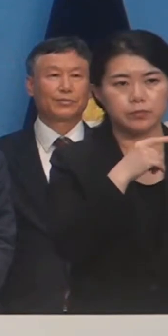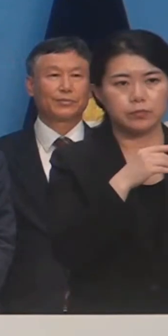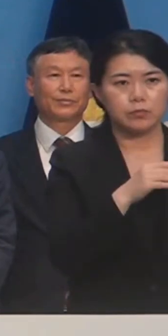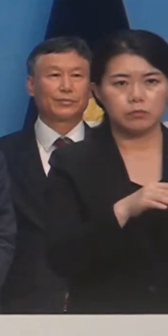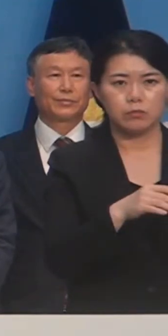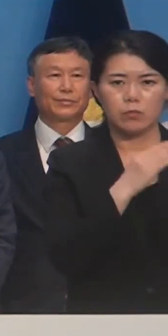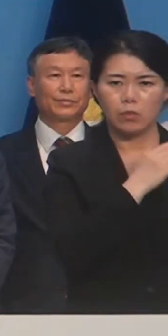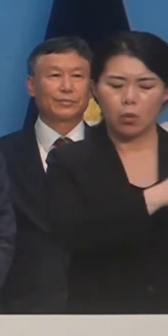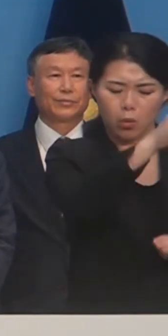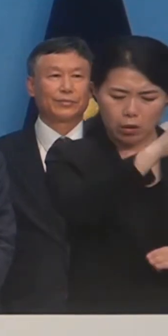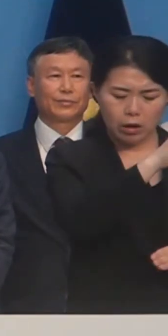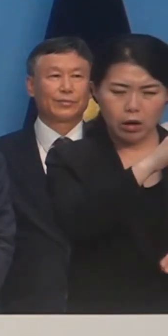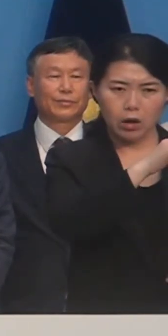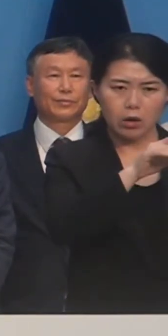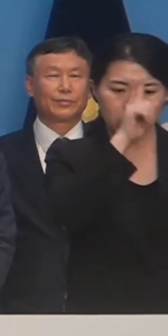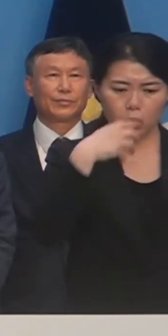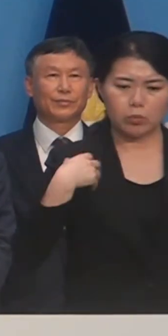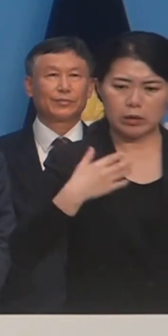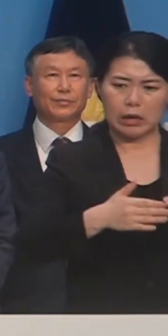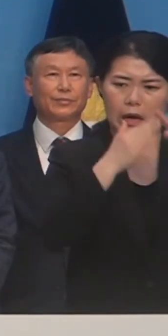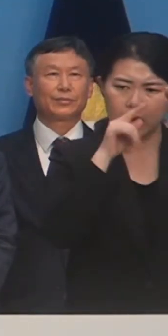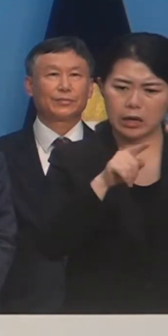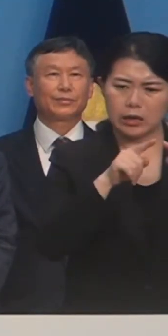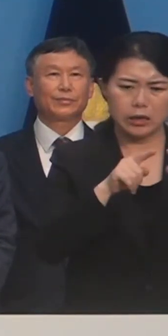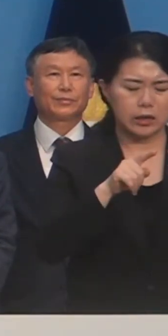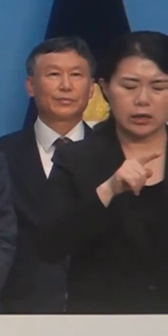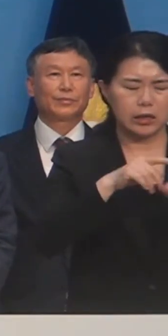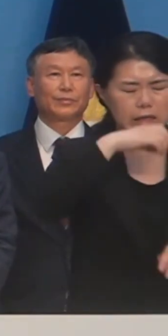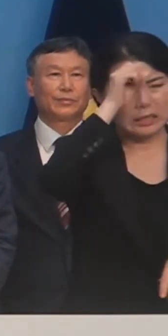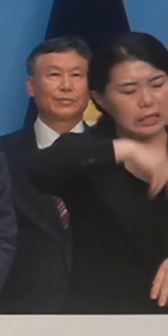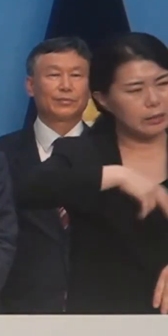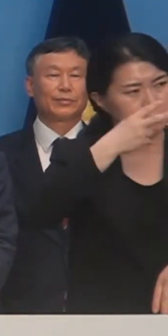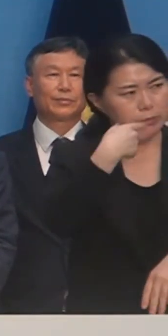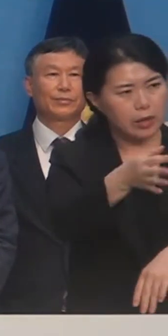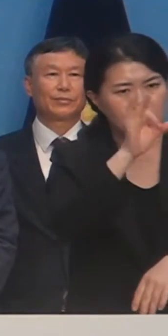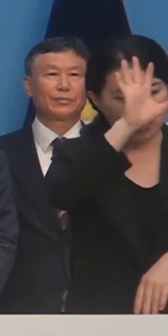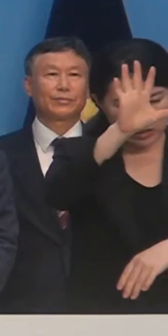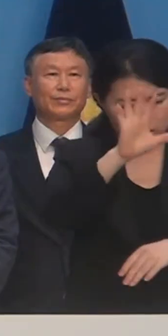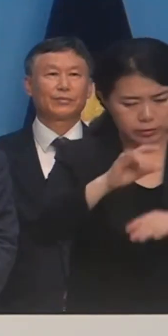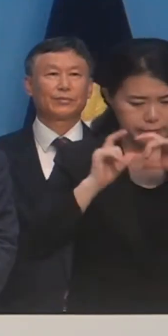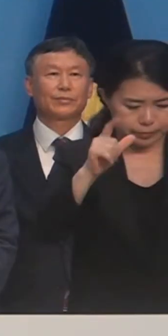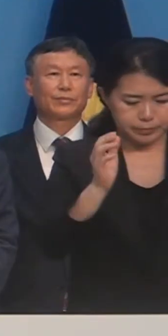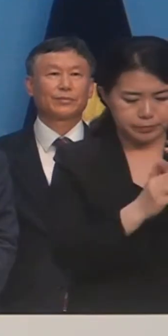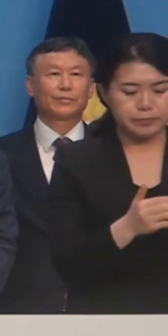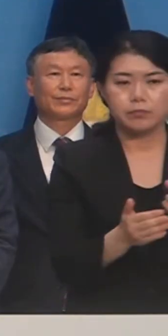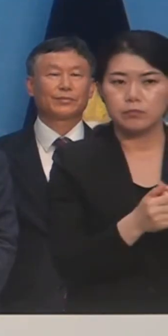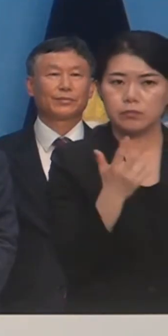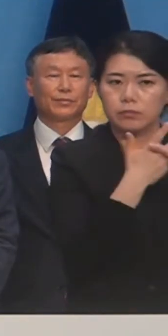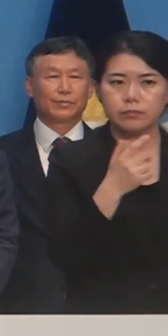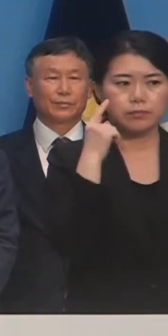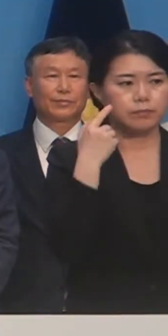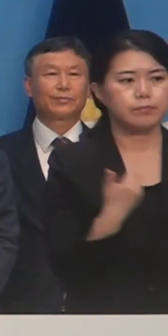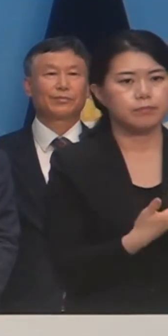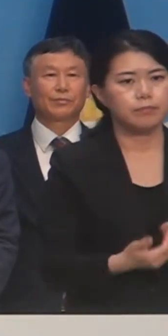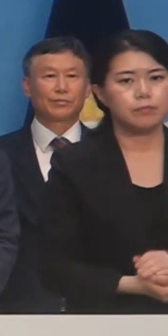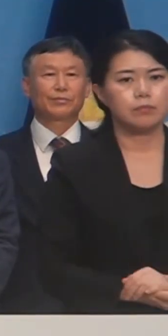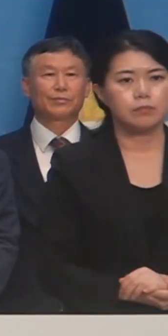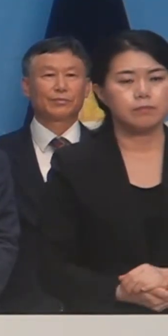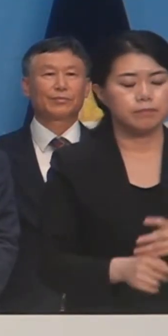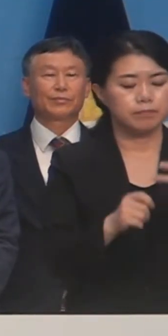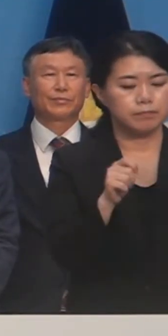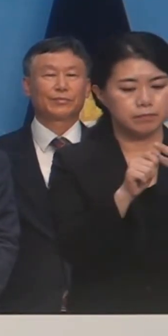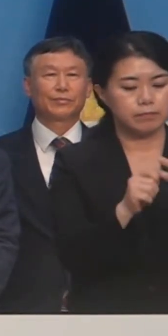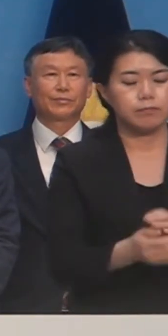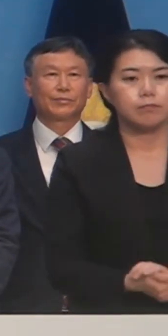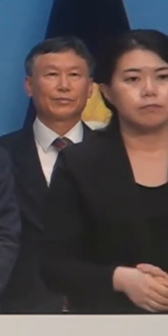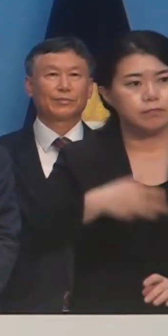정부가 들어서는 것을 두고 볼 수 없다고 선언하였던 바 이기에 이재명을 반대한다.